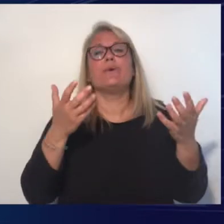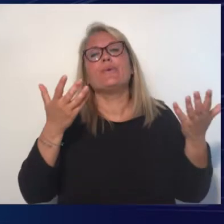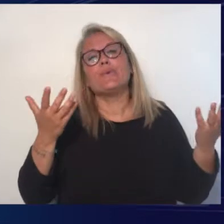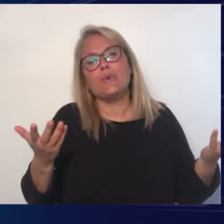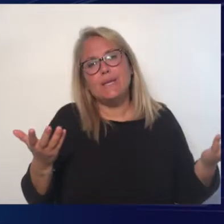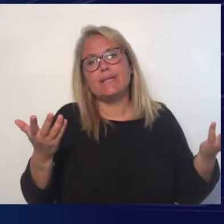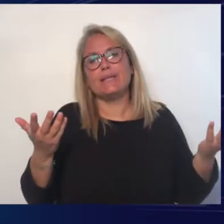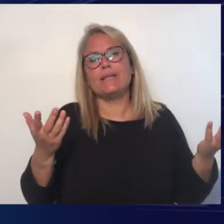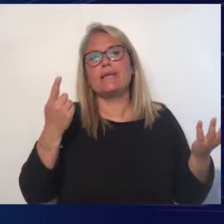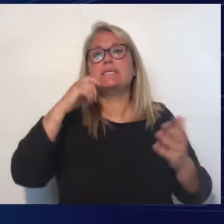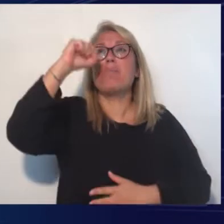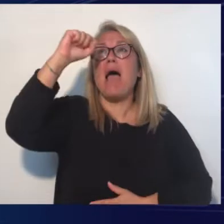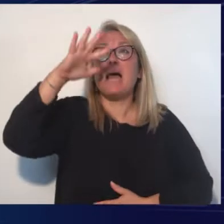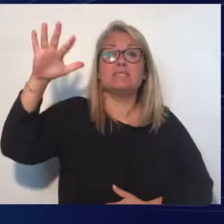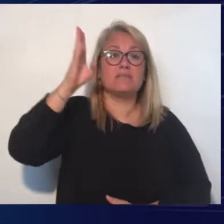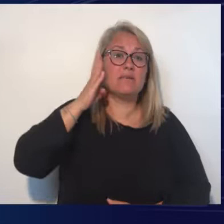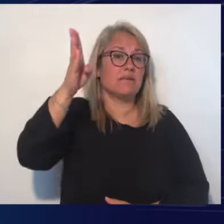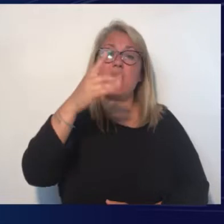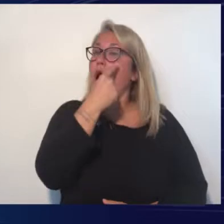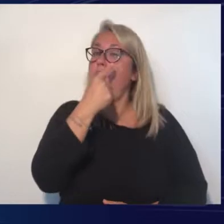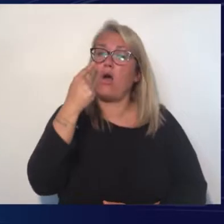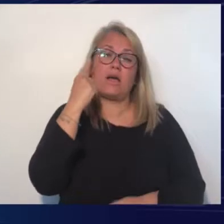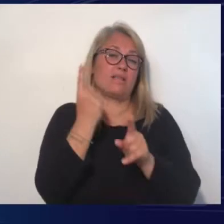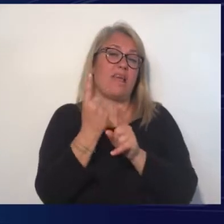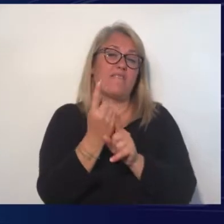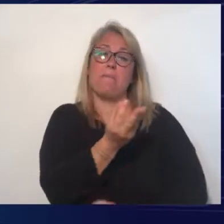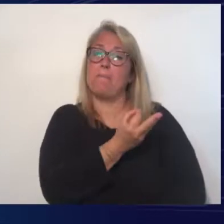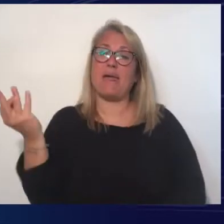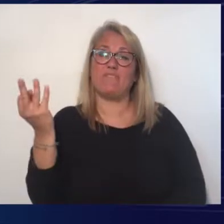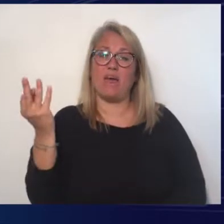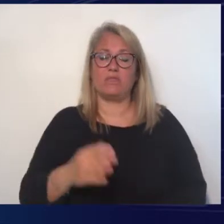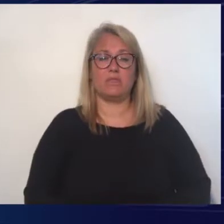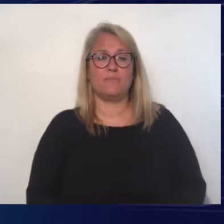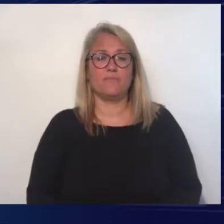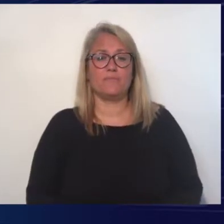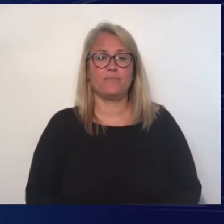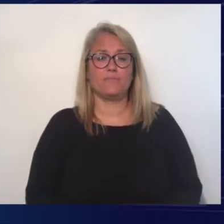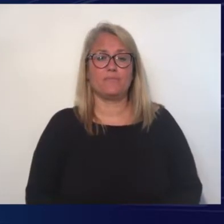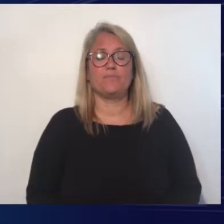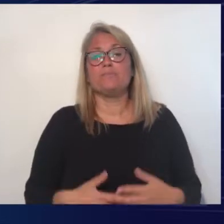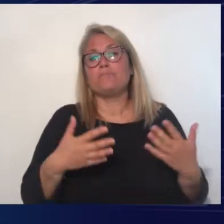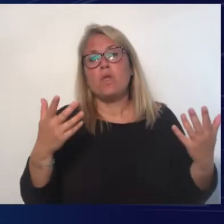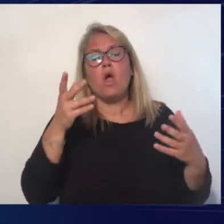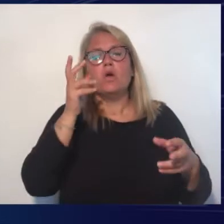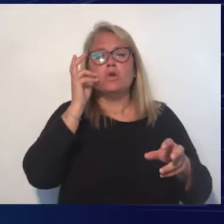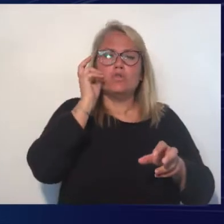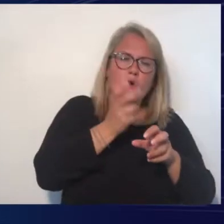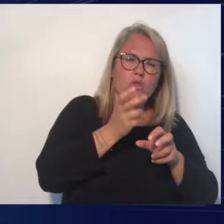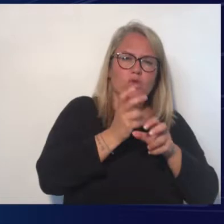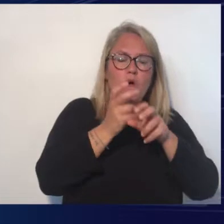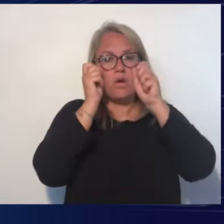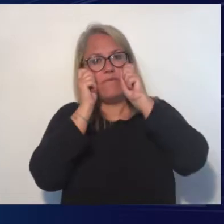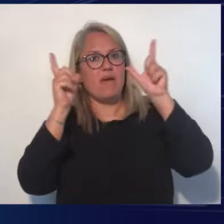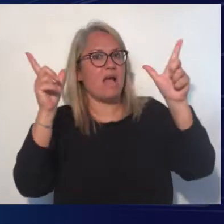un requisito necessario che gli astronauti abbiano una vista perfetta. Inoltre anche il ritmo del sonno veglia